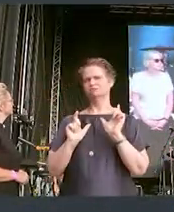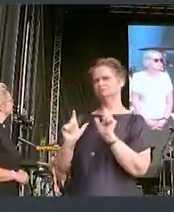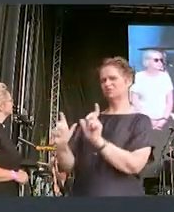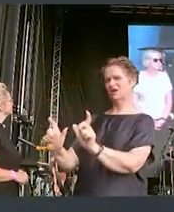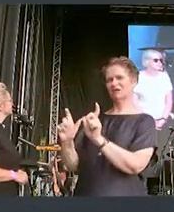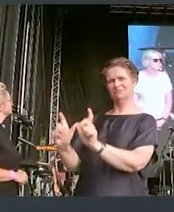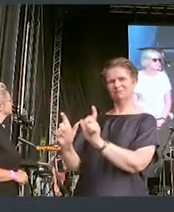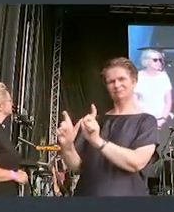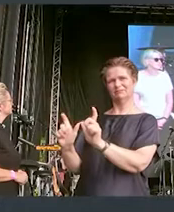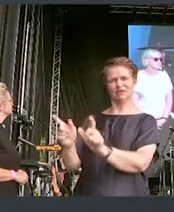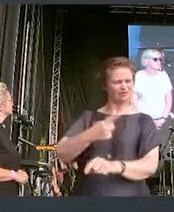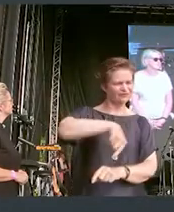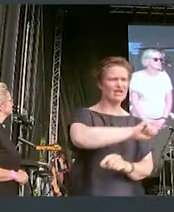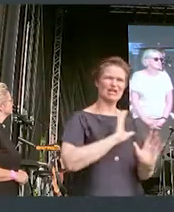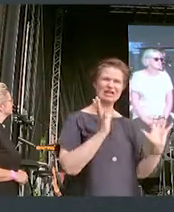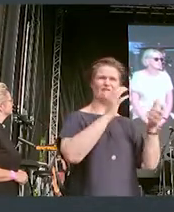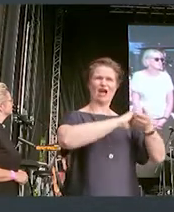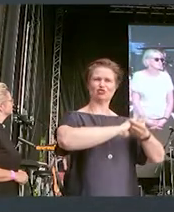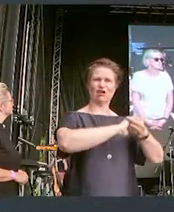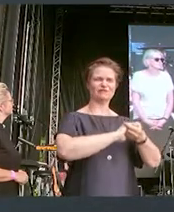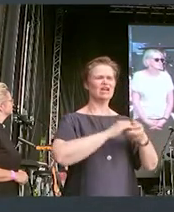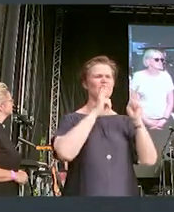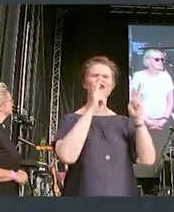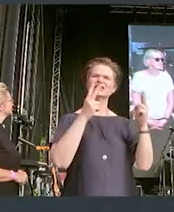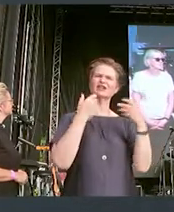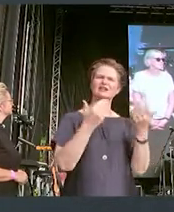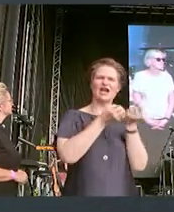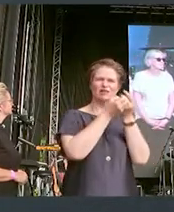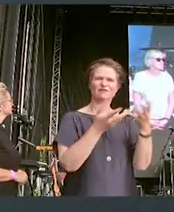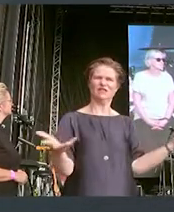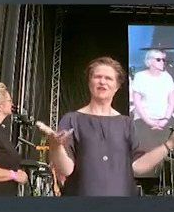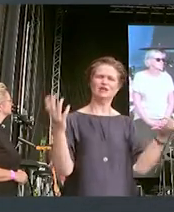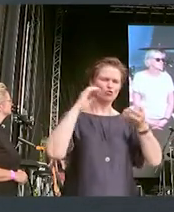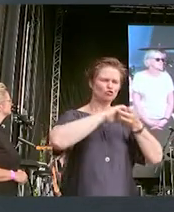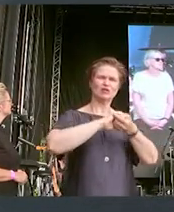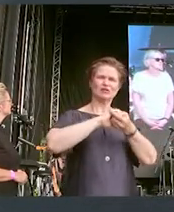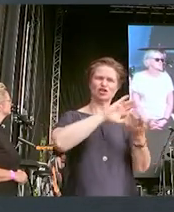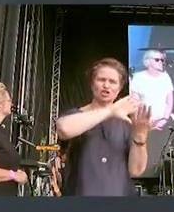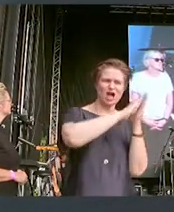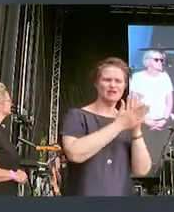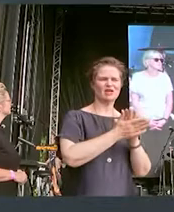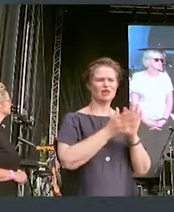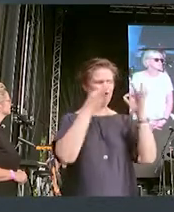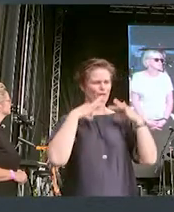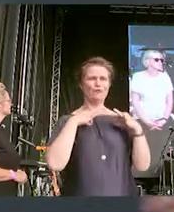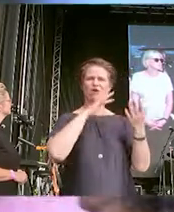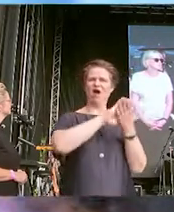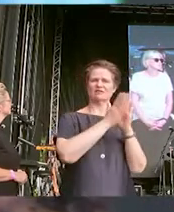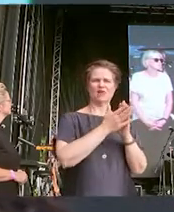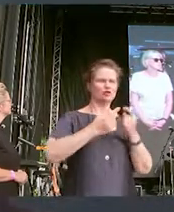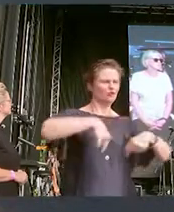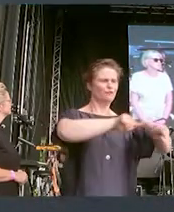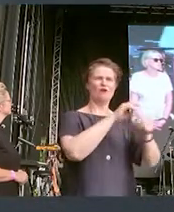ein wichtiger Teil von Demokratie und Vielfalt. Solidarisches Handeln ist der Motor unserer Arbeit und